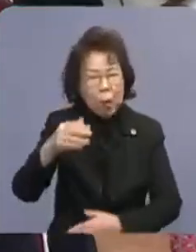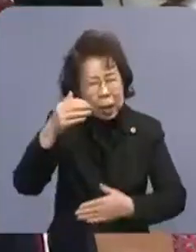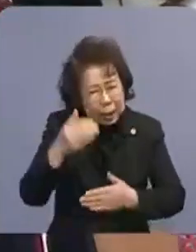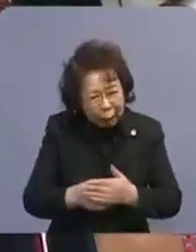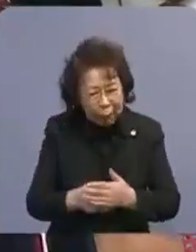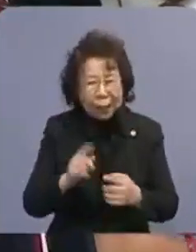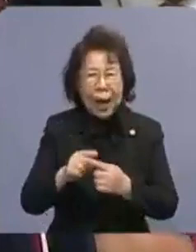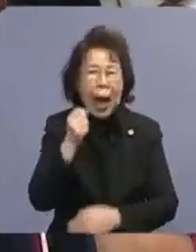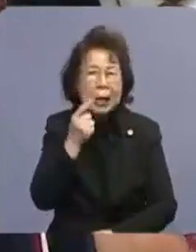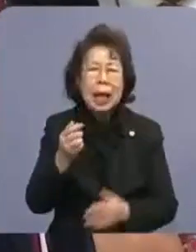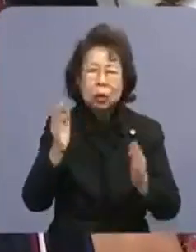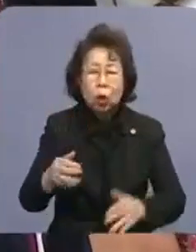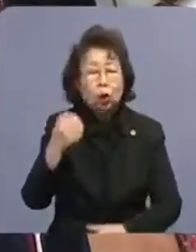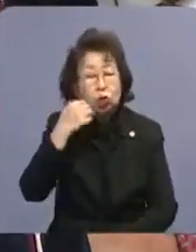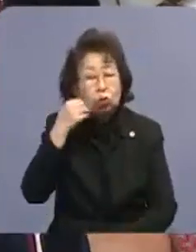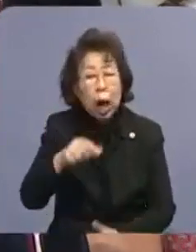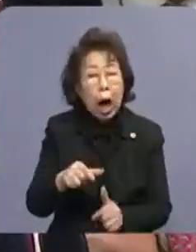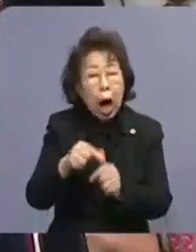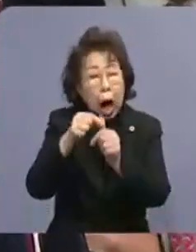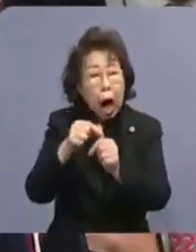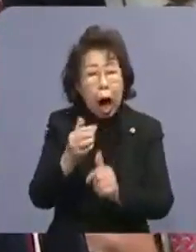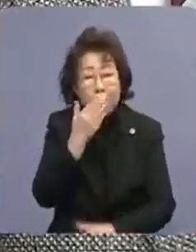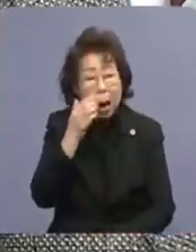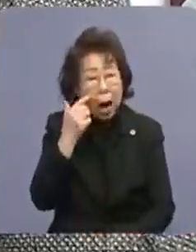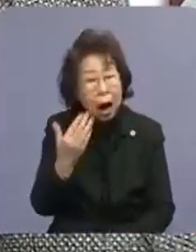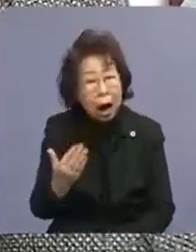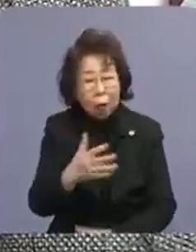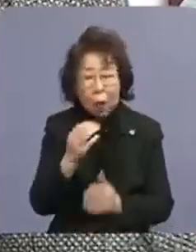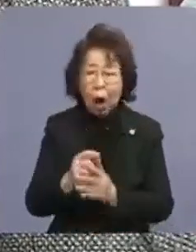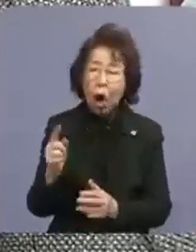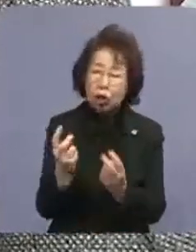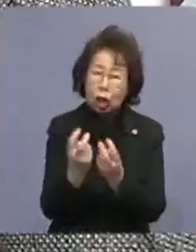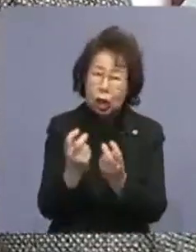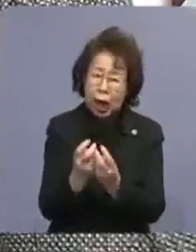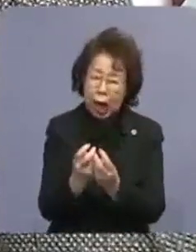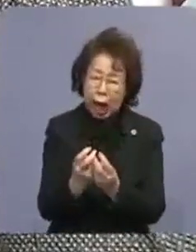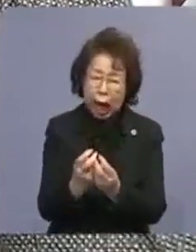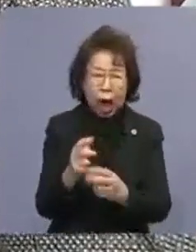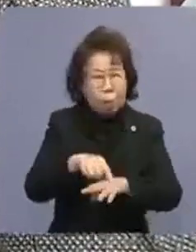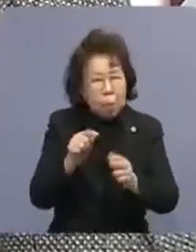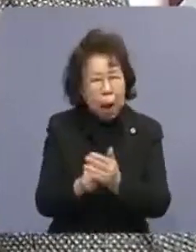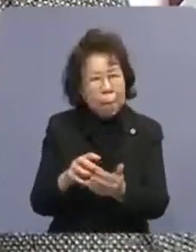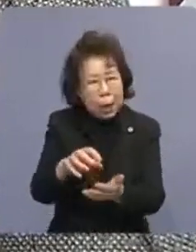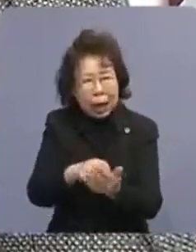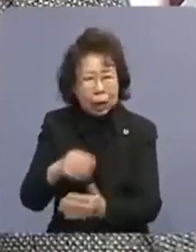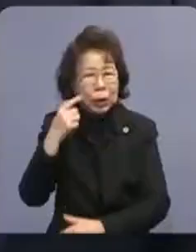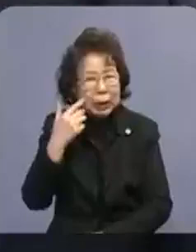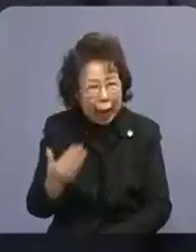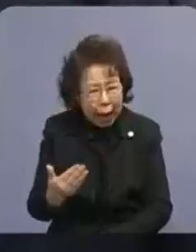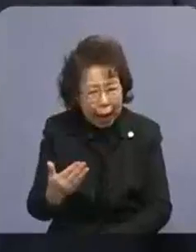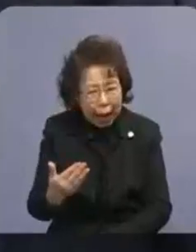달여 기간 누가 당대표 자질을 갖췄는지 또 어떻게 당원 표심을 파고드는지에